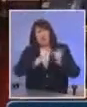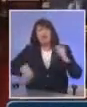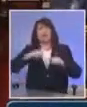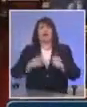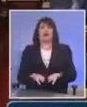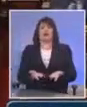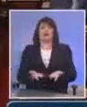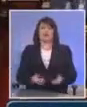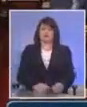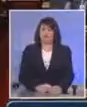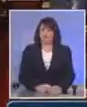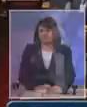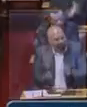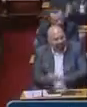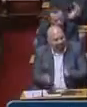λαός.